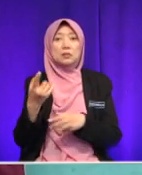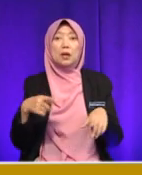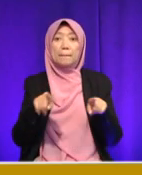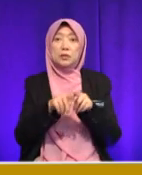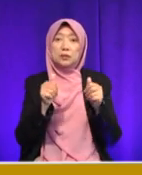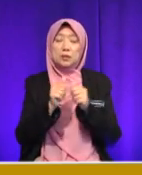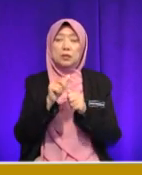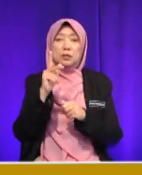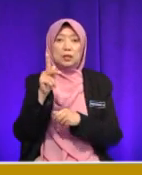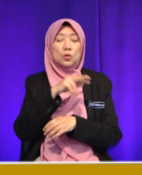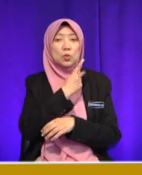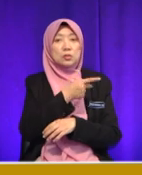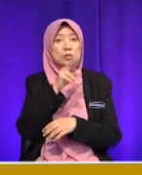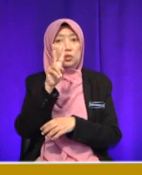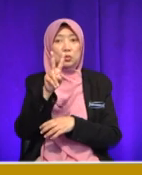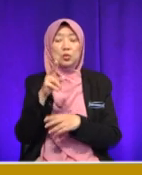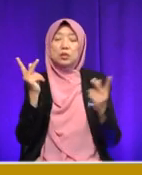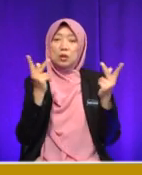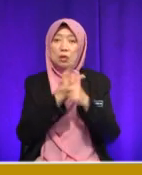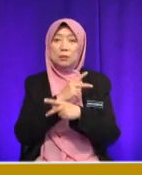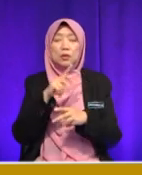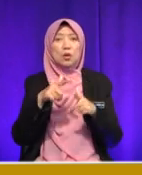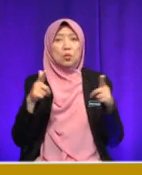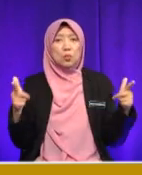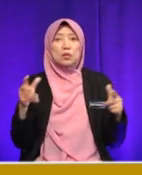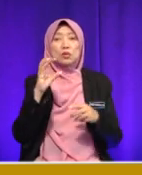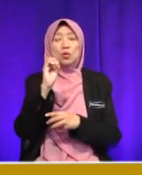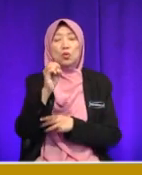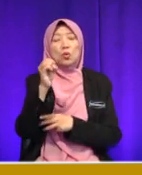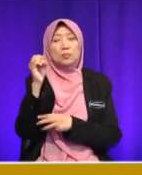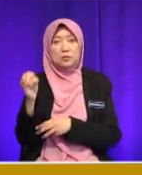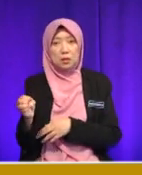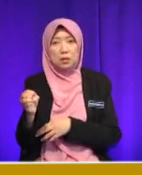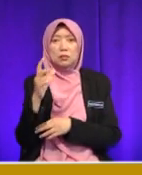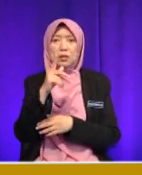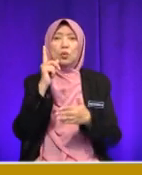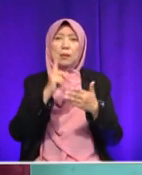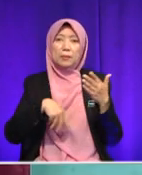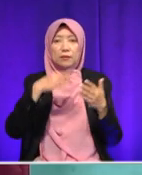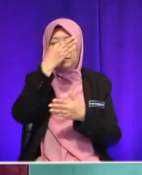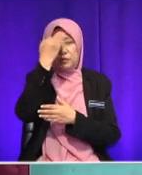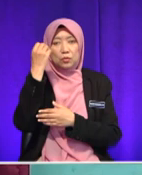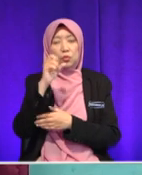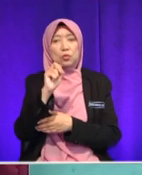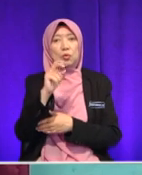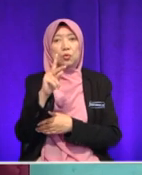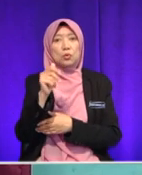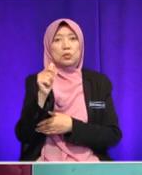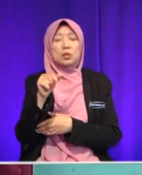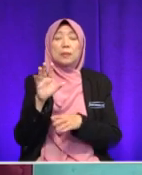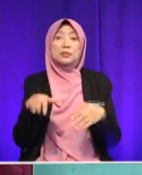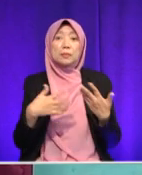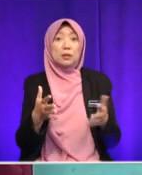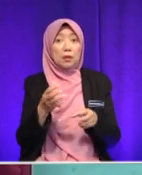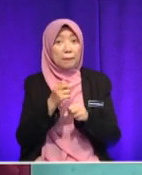kuasa 2 darab luas objek. K itu apa? K itu sebenarnya ialah faktor skala. Sebenarnya di mana anda dapat